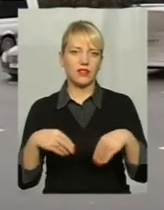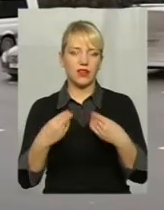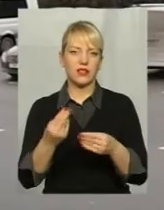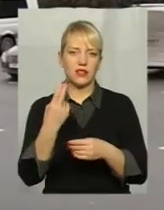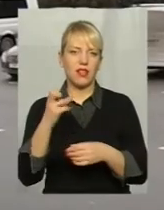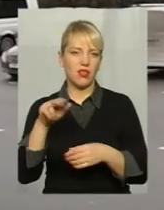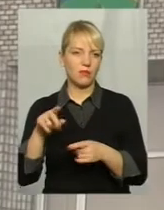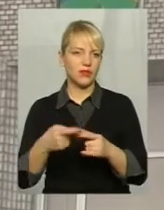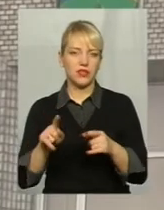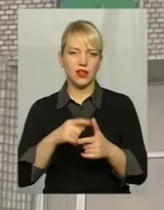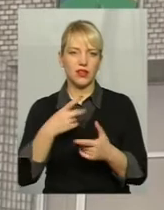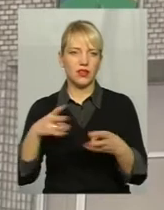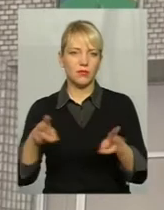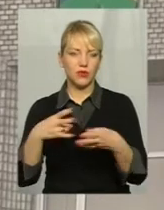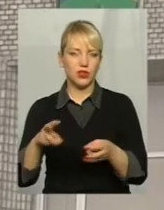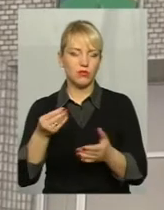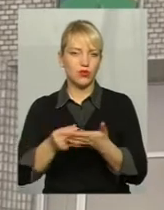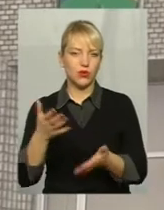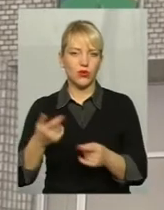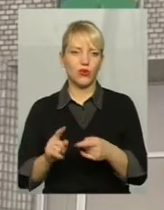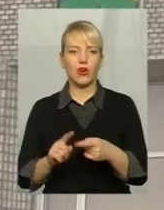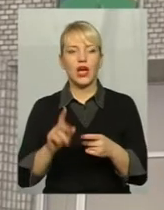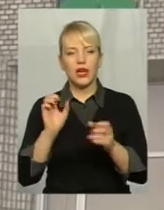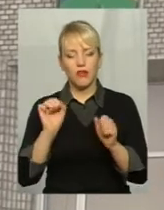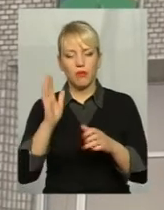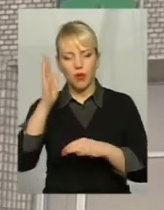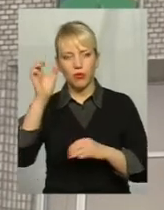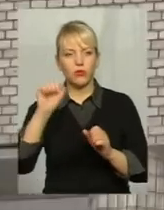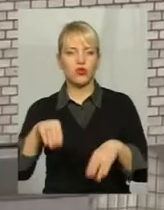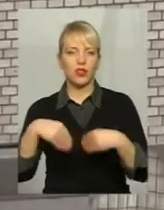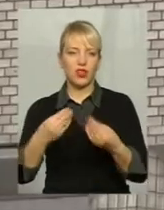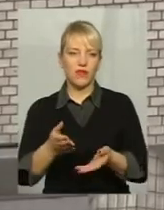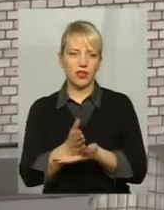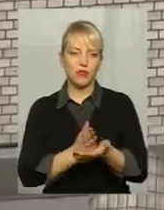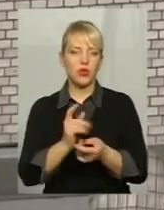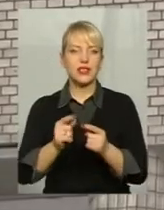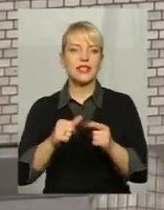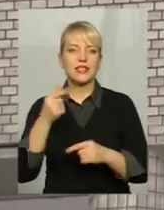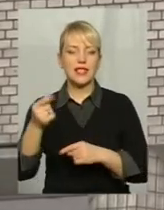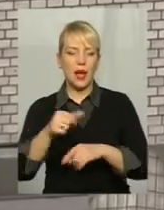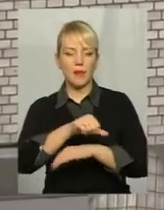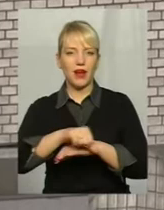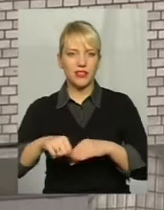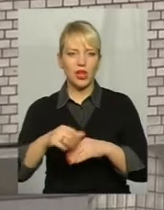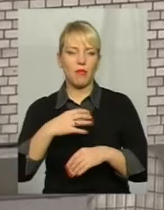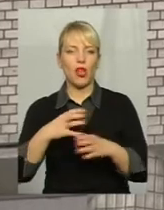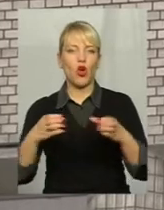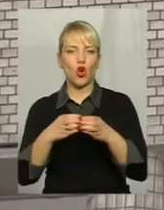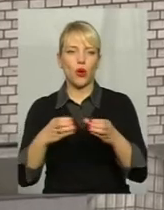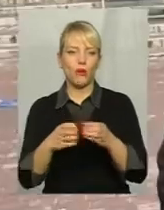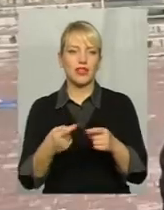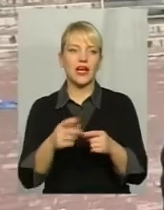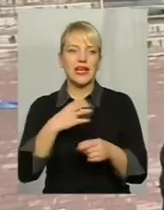дорого У майбутньому ЦНАП на колесах може надавати послуги і за межами громади До речі, у Славуці долучилися і до фінансування